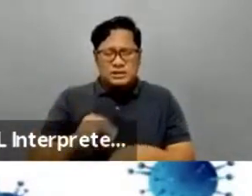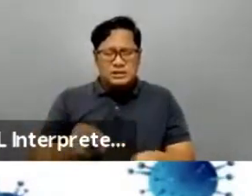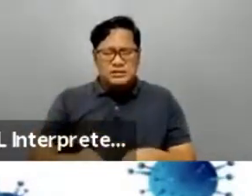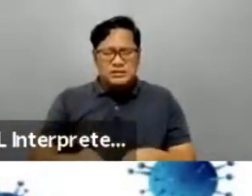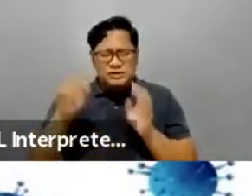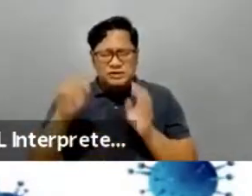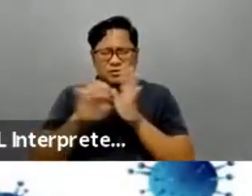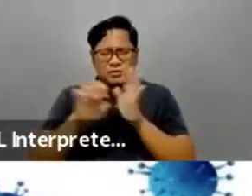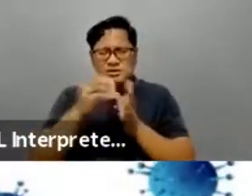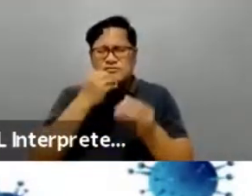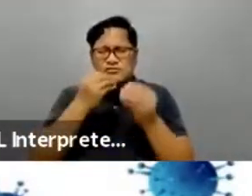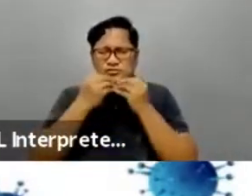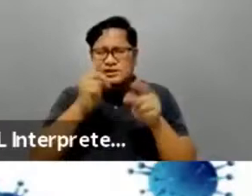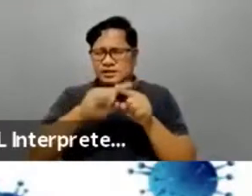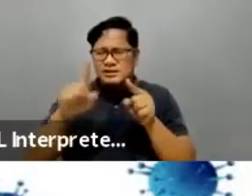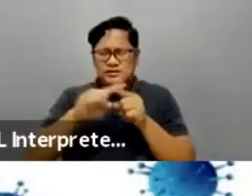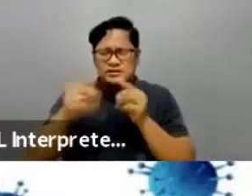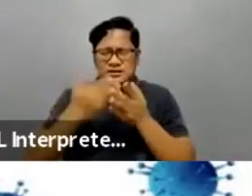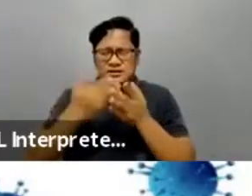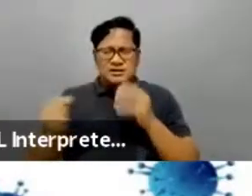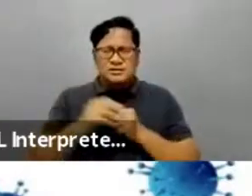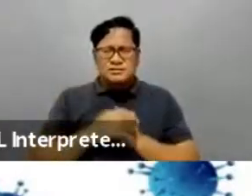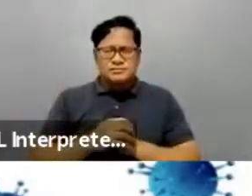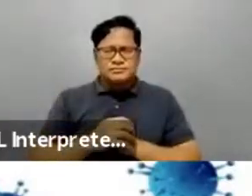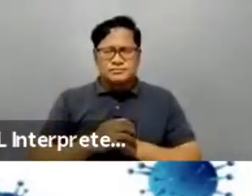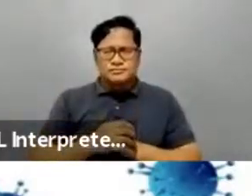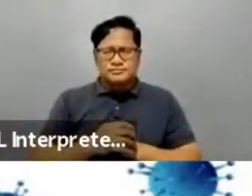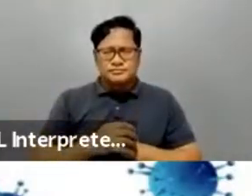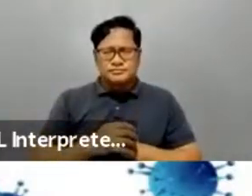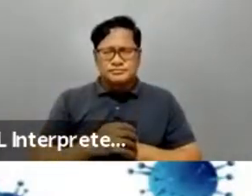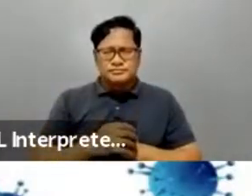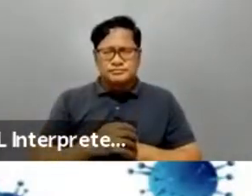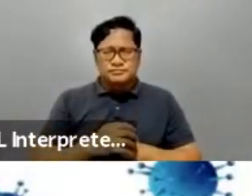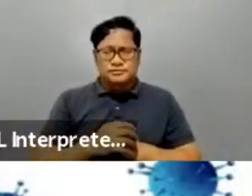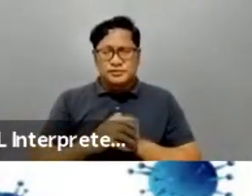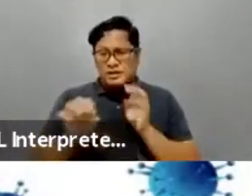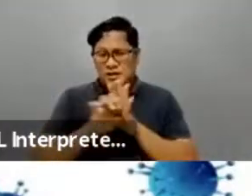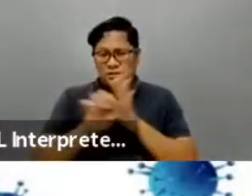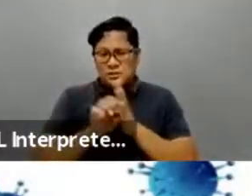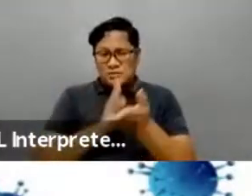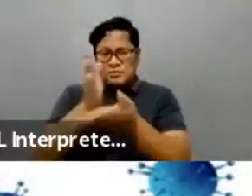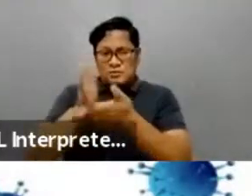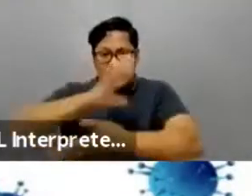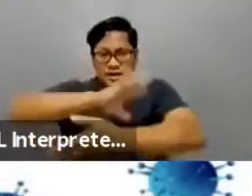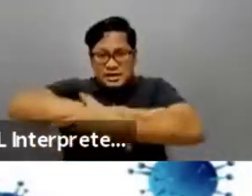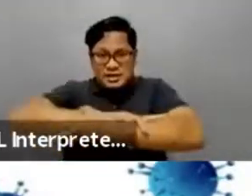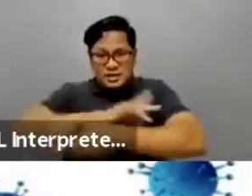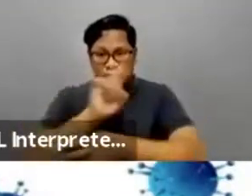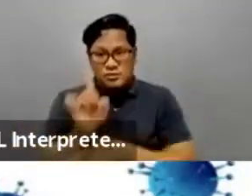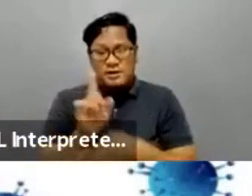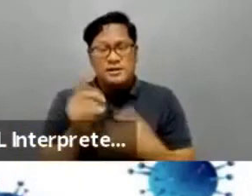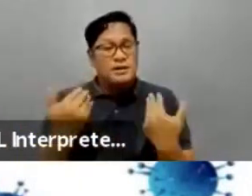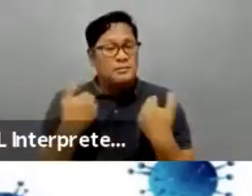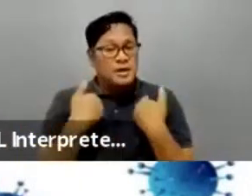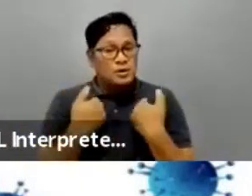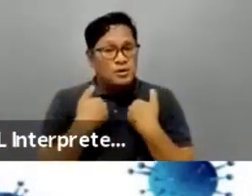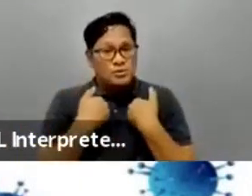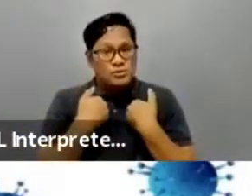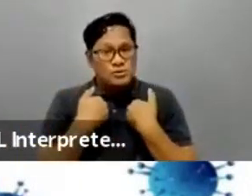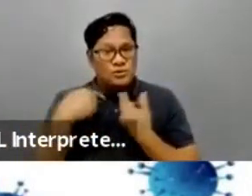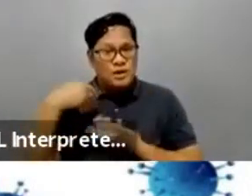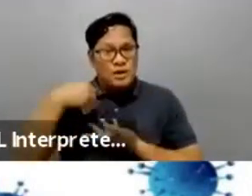pagkain at iba pa. Nung sa Bayanihan 1 ay meron tayong ayuda